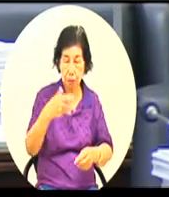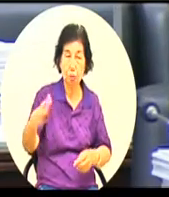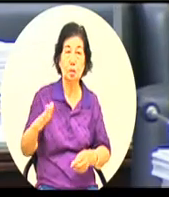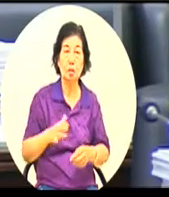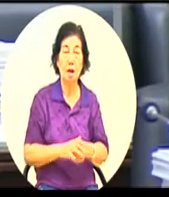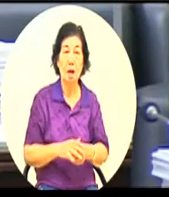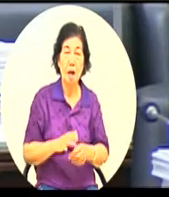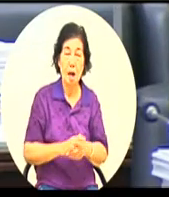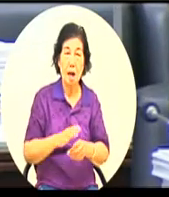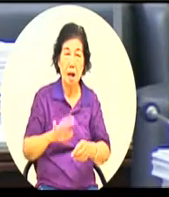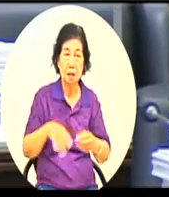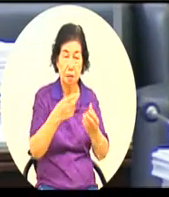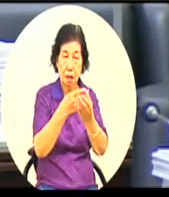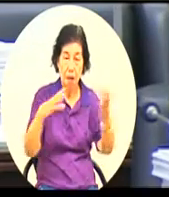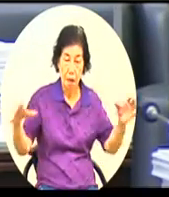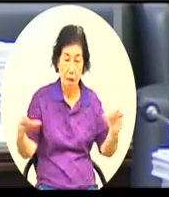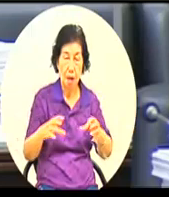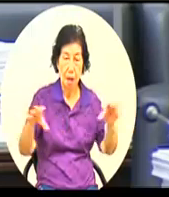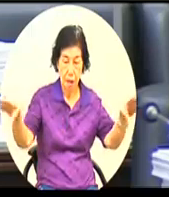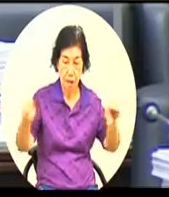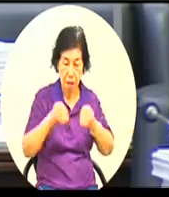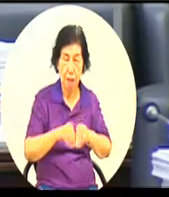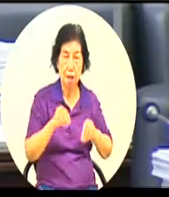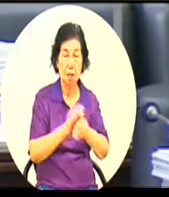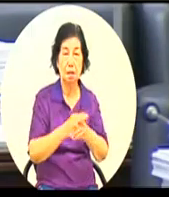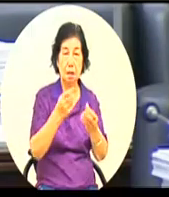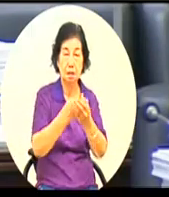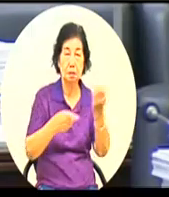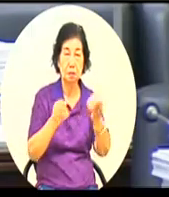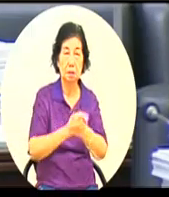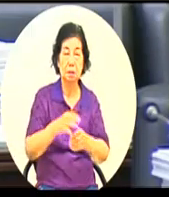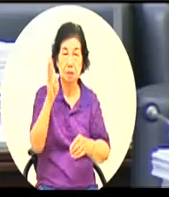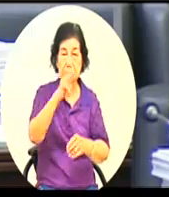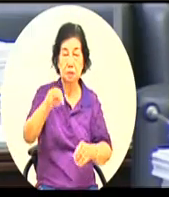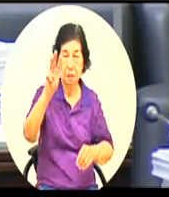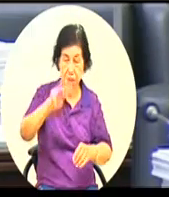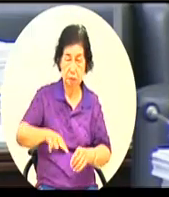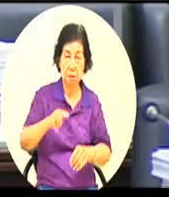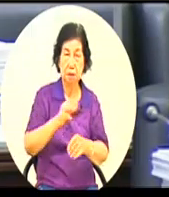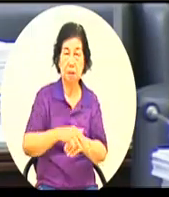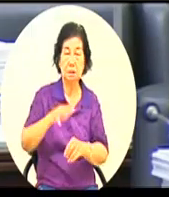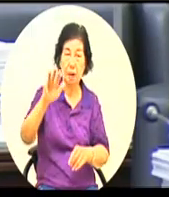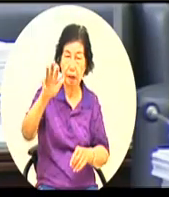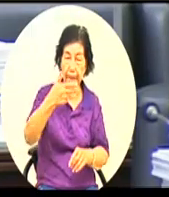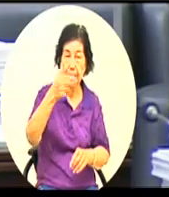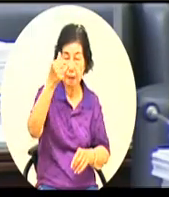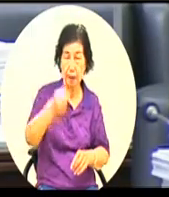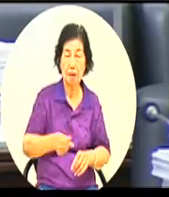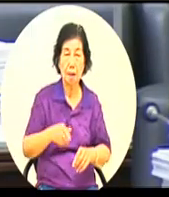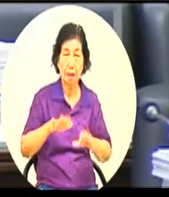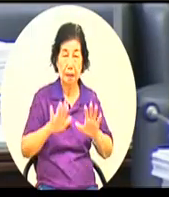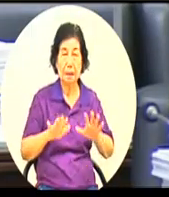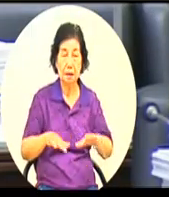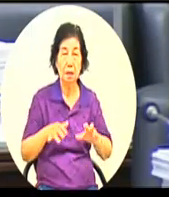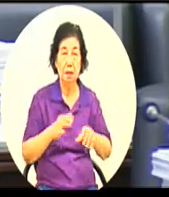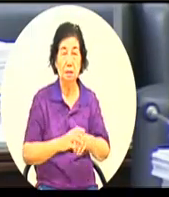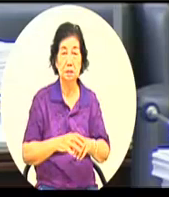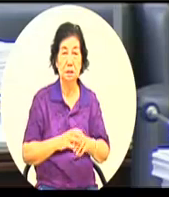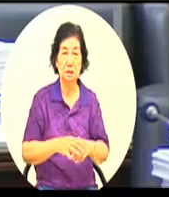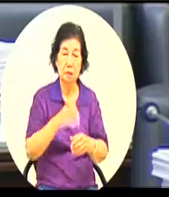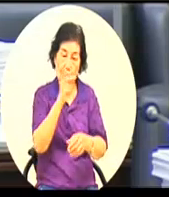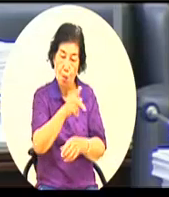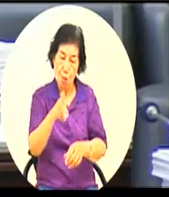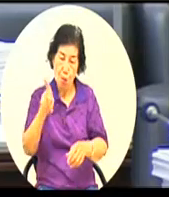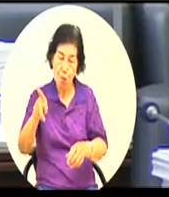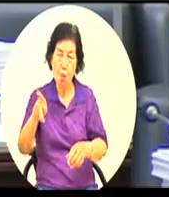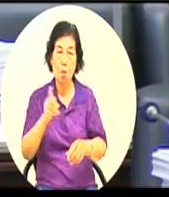拄好个3700几亿款，哎，3800亿。负债愈来愈重，啊！你即摆市